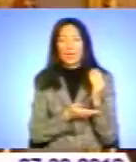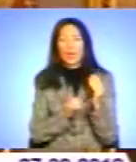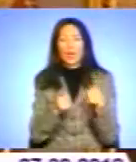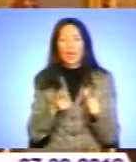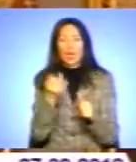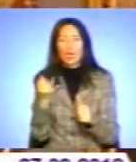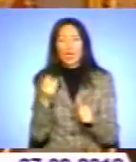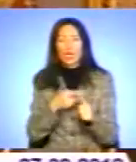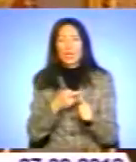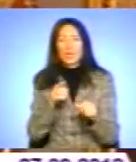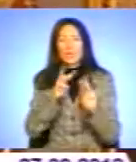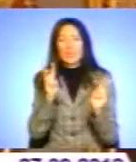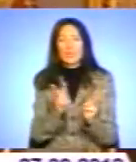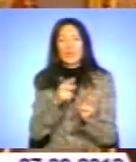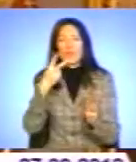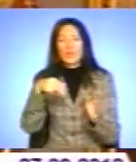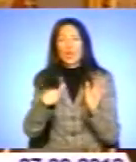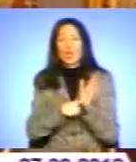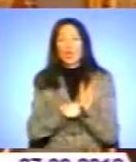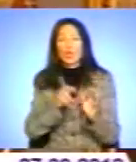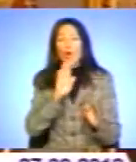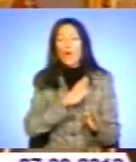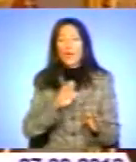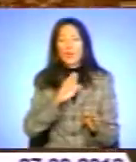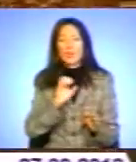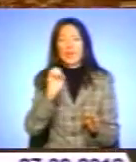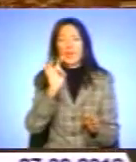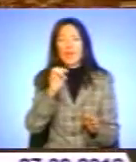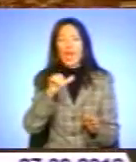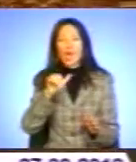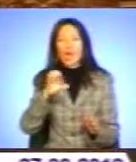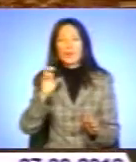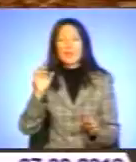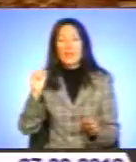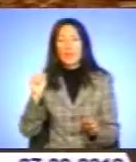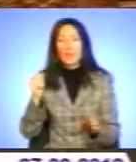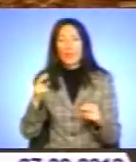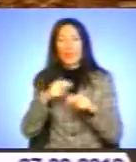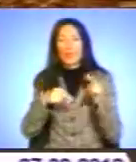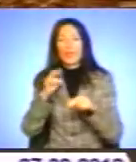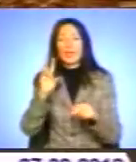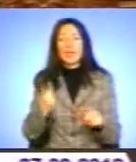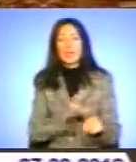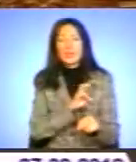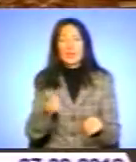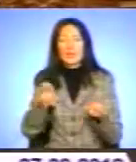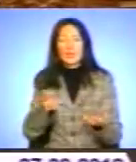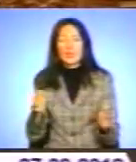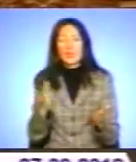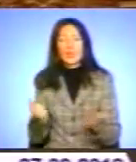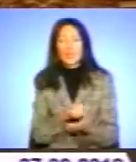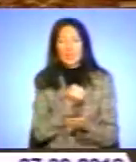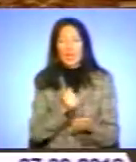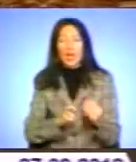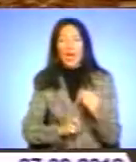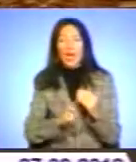назви свята, то 26 вересня у Єрусалимі побудували церкву на місці, де віднайшли хрест, на якому розіп'яли Ісуса Христа,